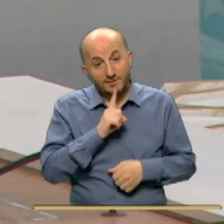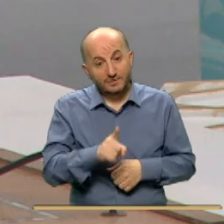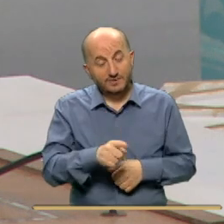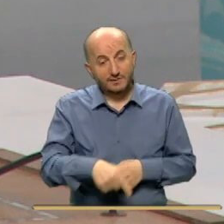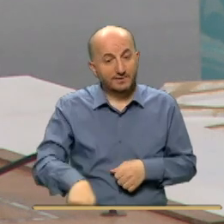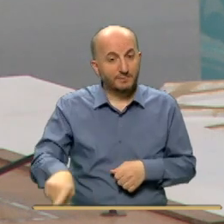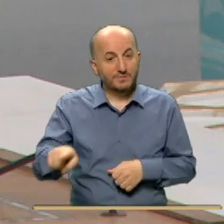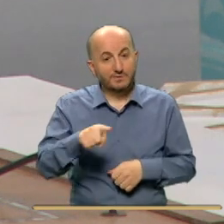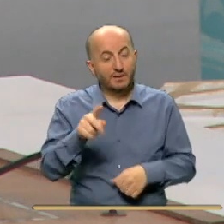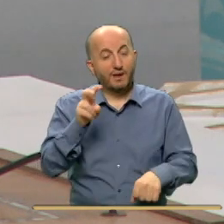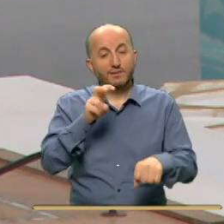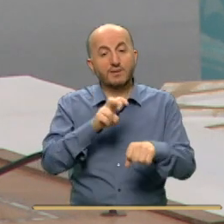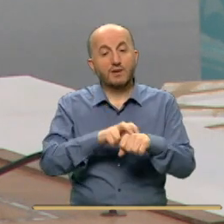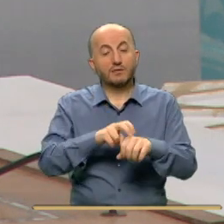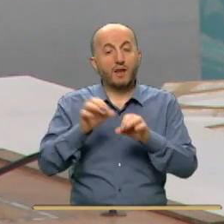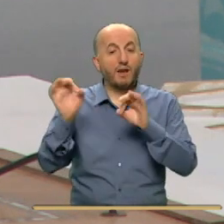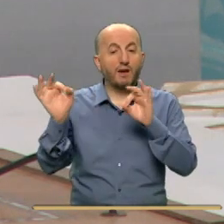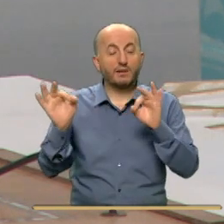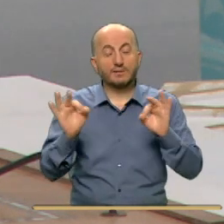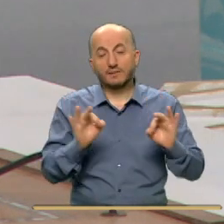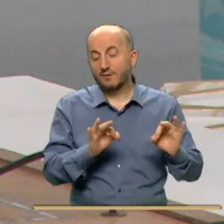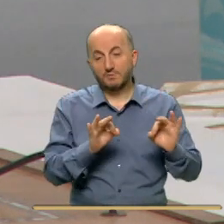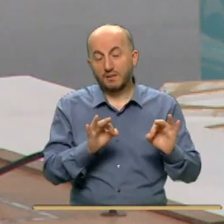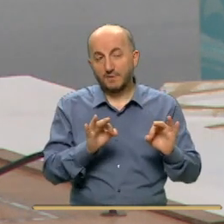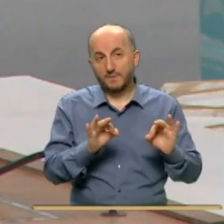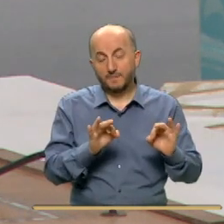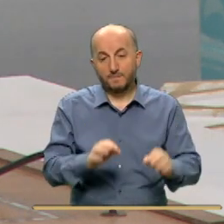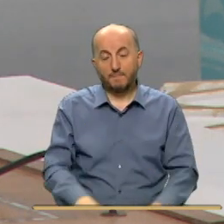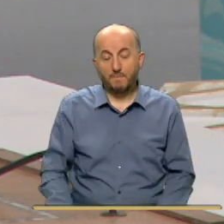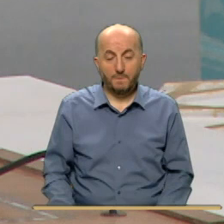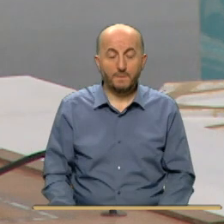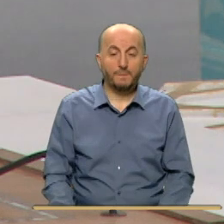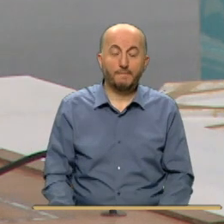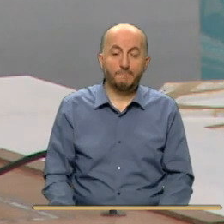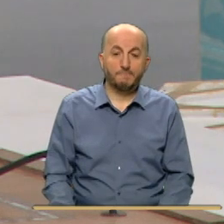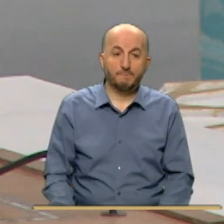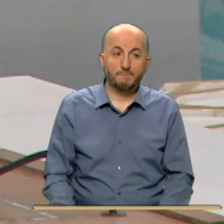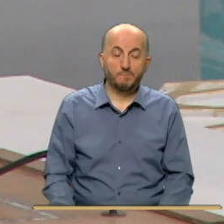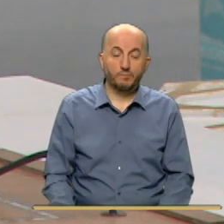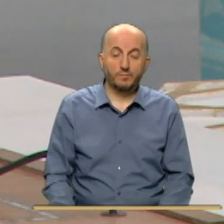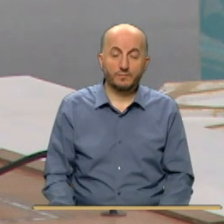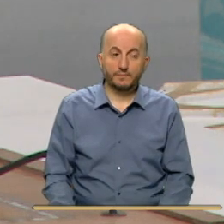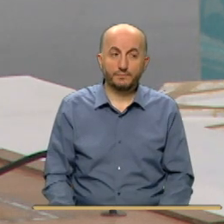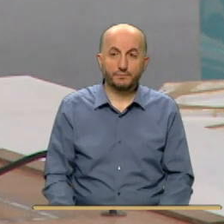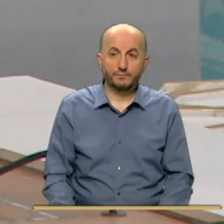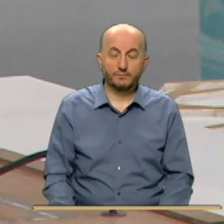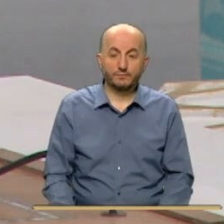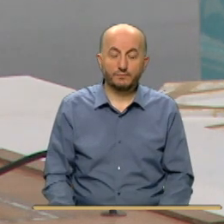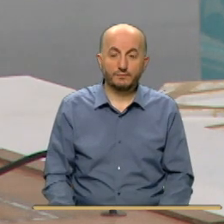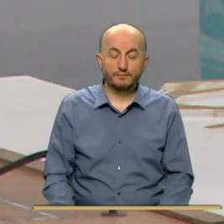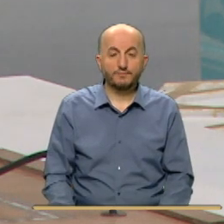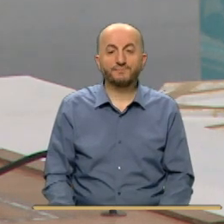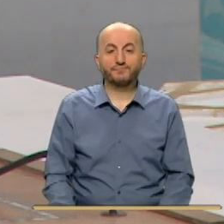bize hatırlatan ayet-i kerime. اَسْتَعُزِ بِاللّٰهِ يَا اَيُّهَا الَّذ۪ينَ آمَنُوا كُتِبَ عَلَيْكُمُ الصِّيَامُ كَمَا كُتِبَ عَلَى الَّذ۪ينَ